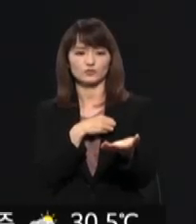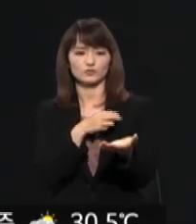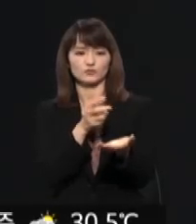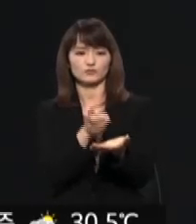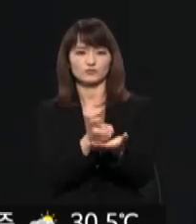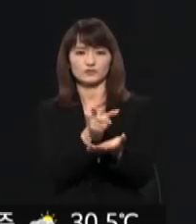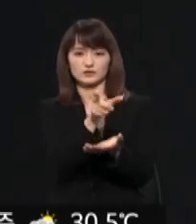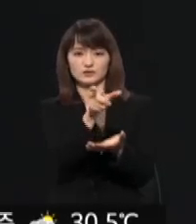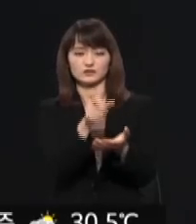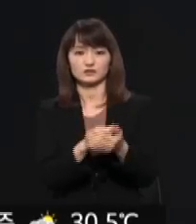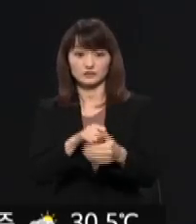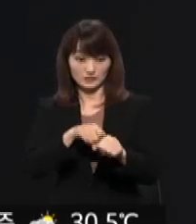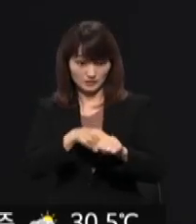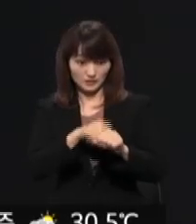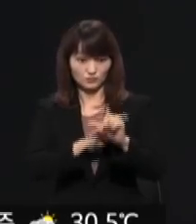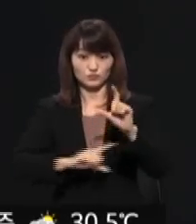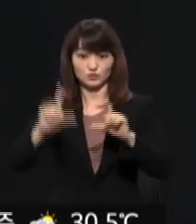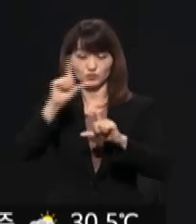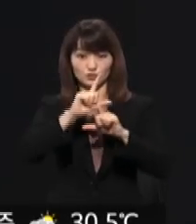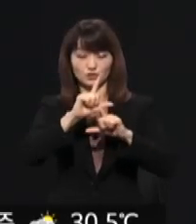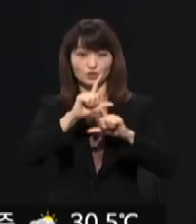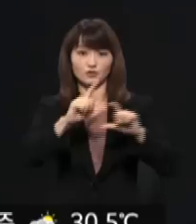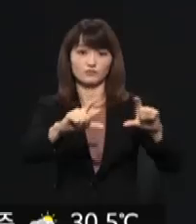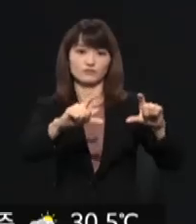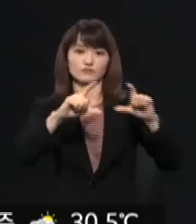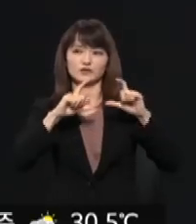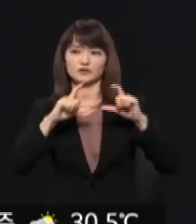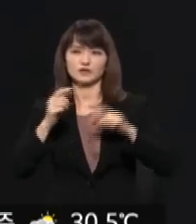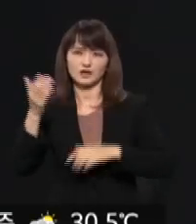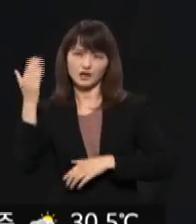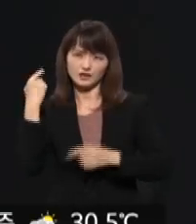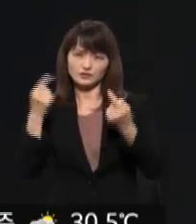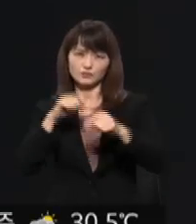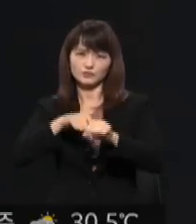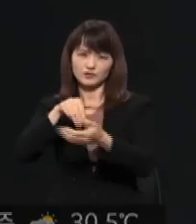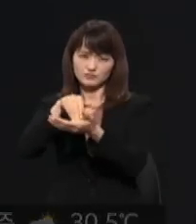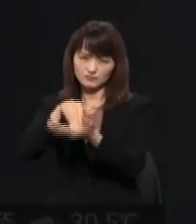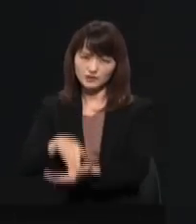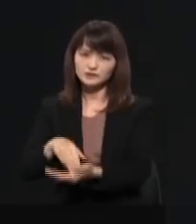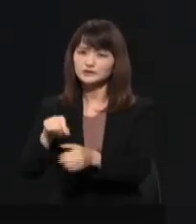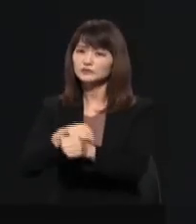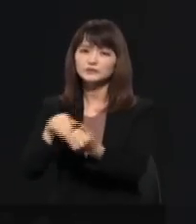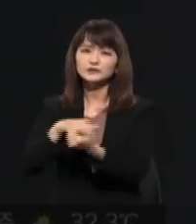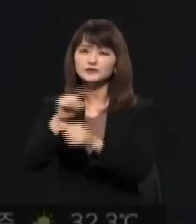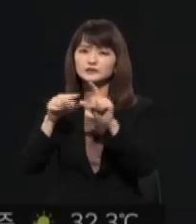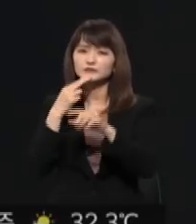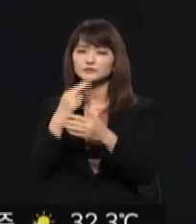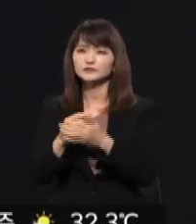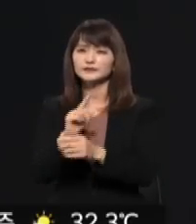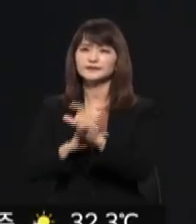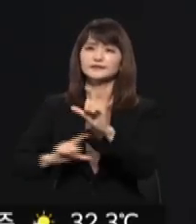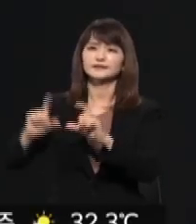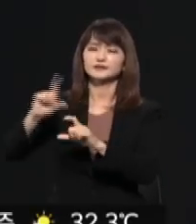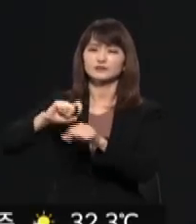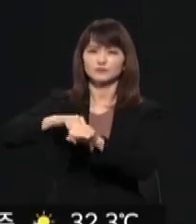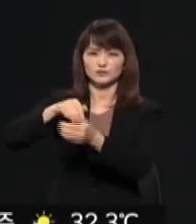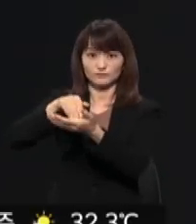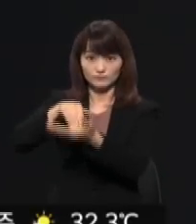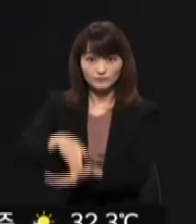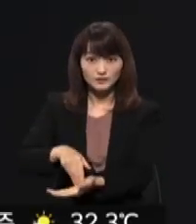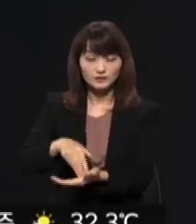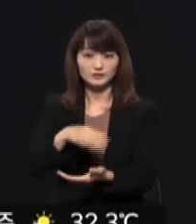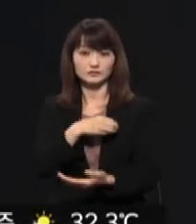또 징계를 부과하게 될 경우에는 이전 징계보다 더 과하게 특별한 사항이 있으면 더 과하게 하게 돼 있어요